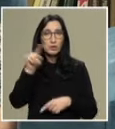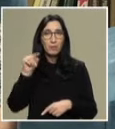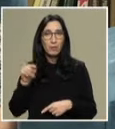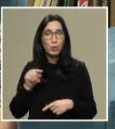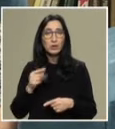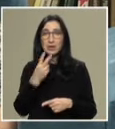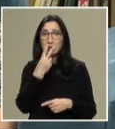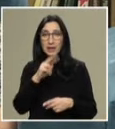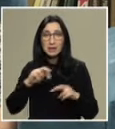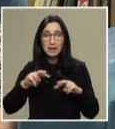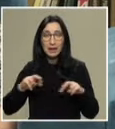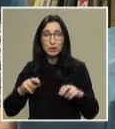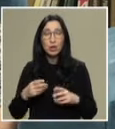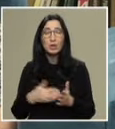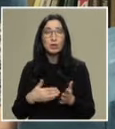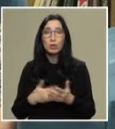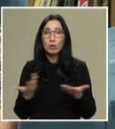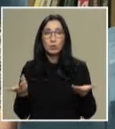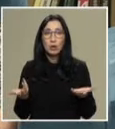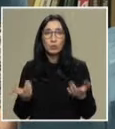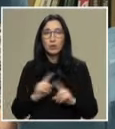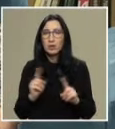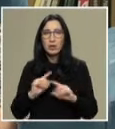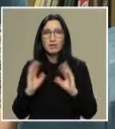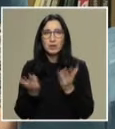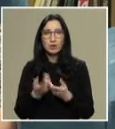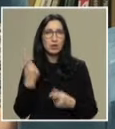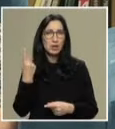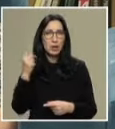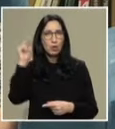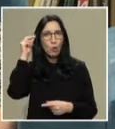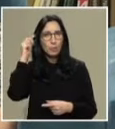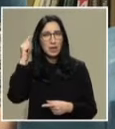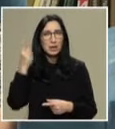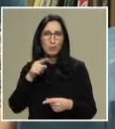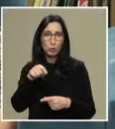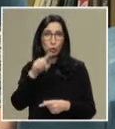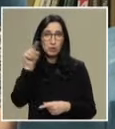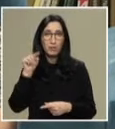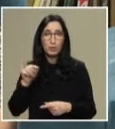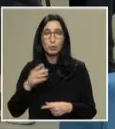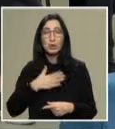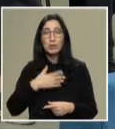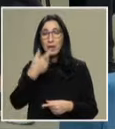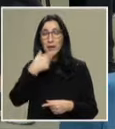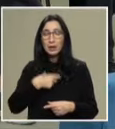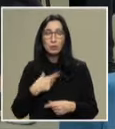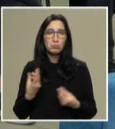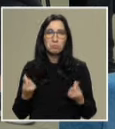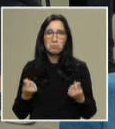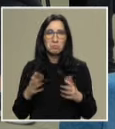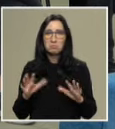да се разглежда, защото като че ли не всички са на едно мнение по този въпрос. За мен лично обаче това е